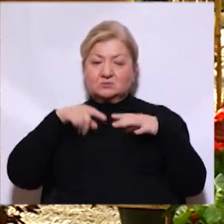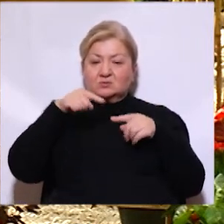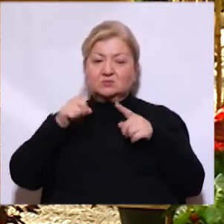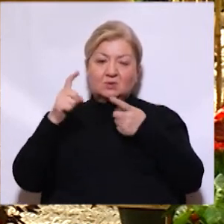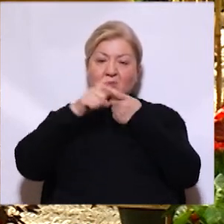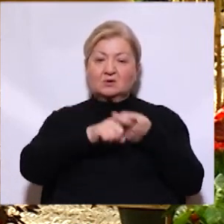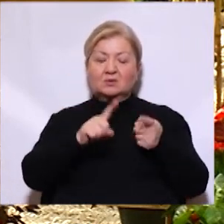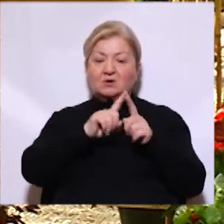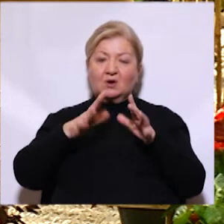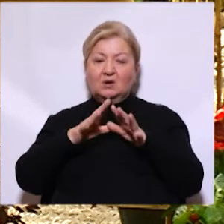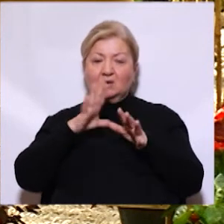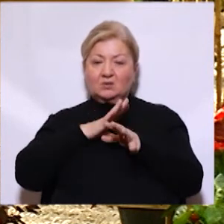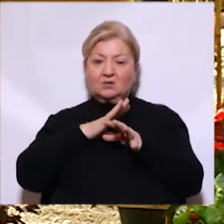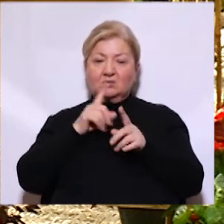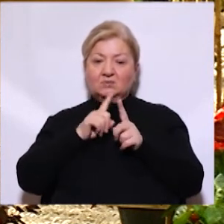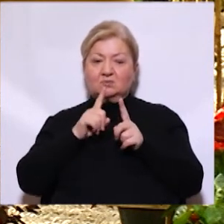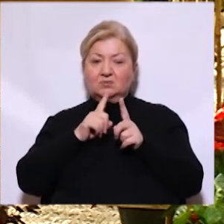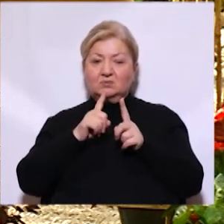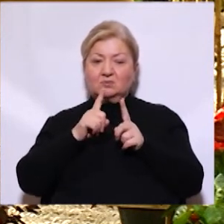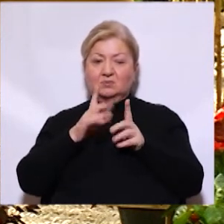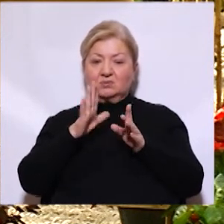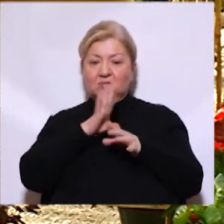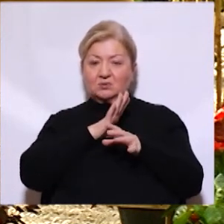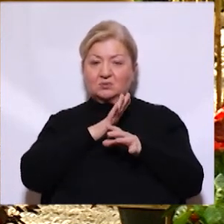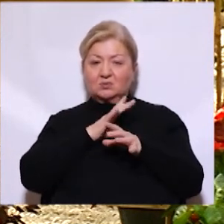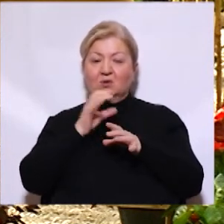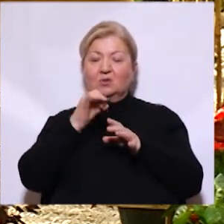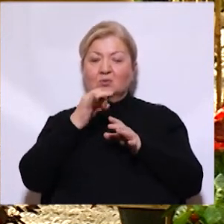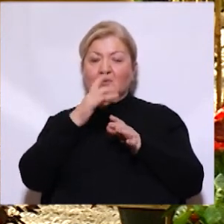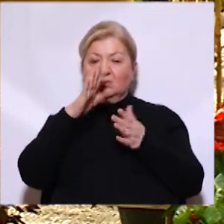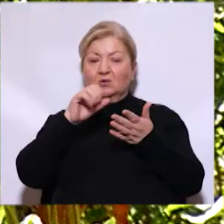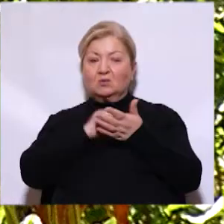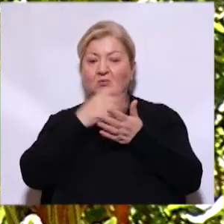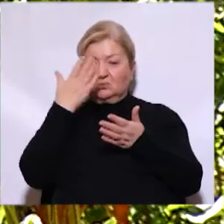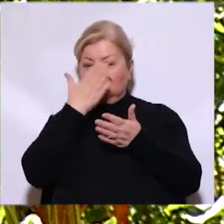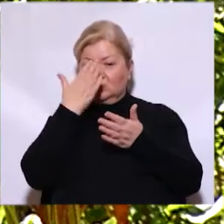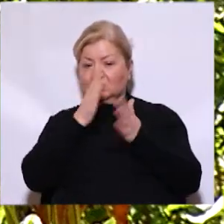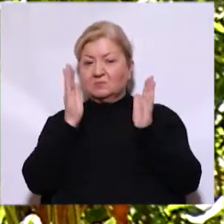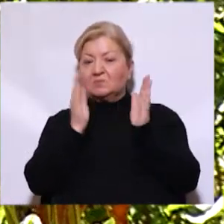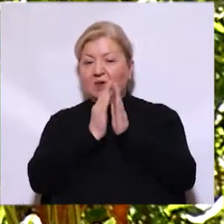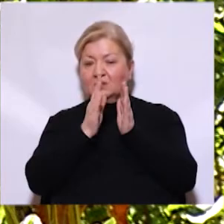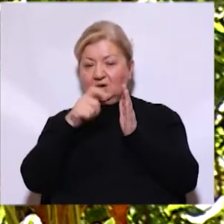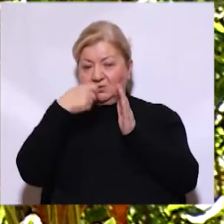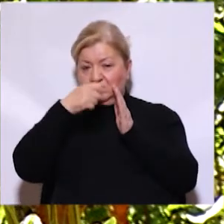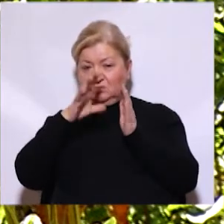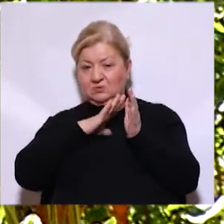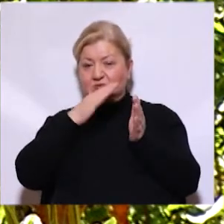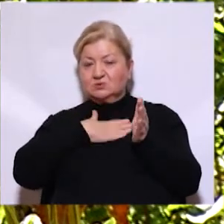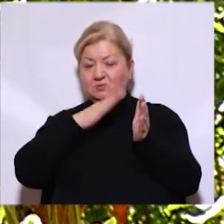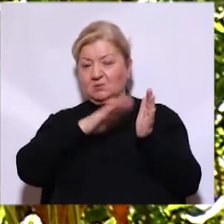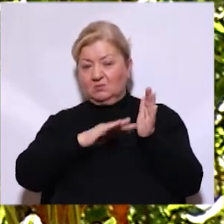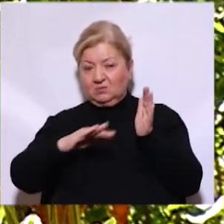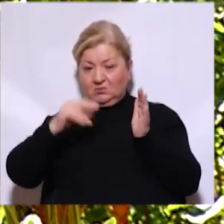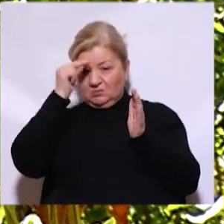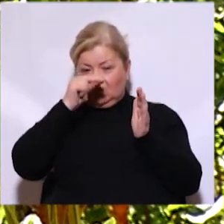იქონია ჩერნობილმა და ჩემმა მოსწავლეებმა დოკუმენტური ფილმიც კი გააკეთეს, პატარა მცირემეტრაჟიანი